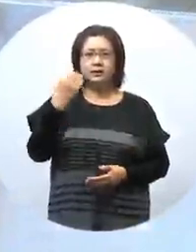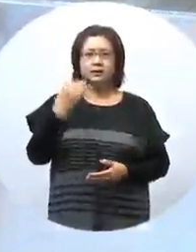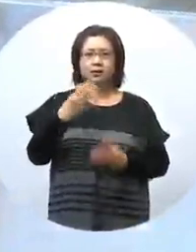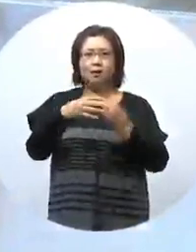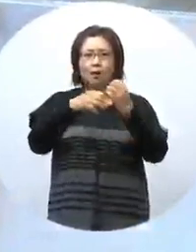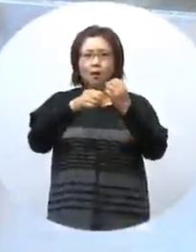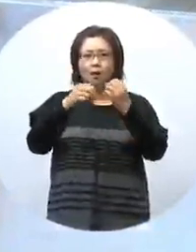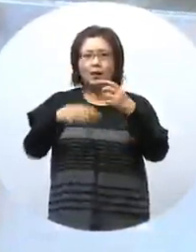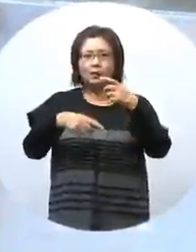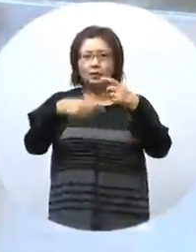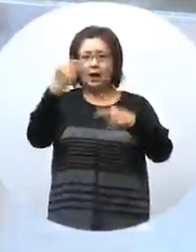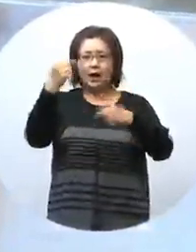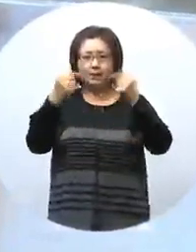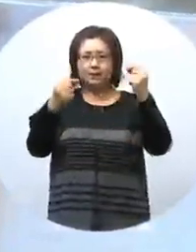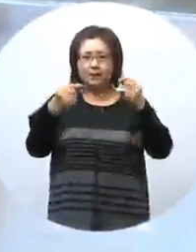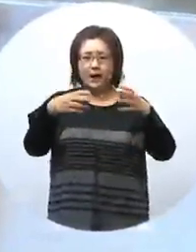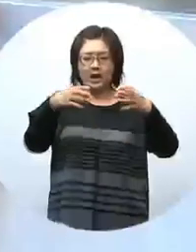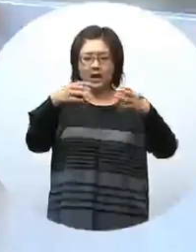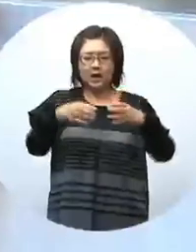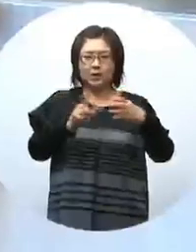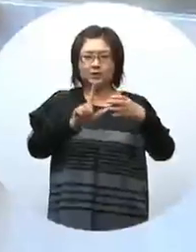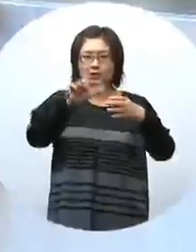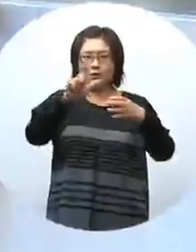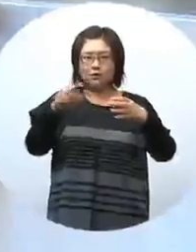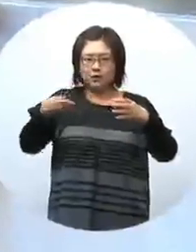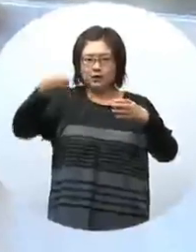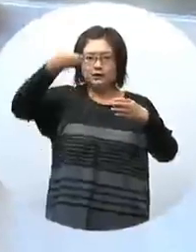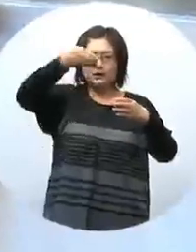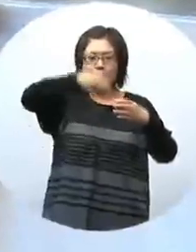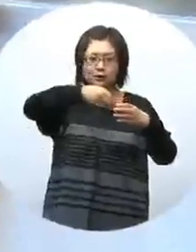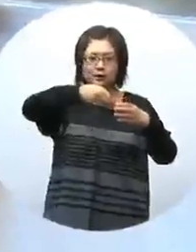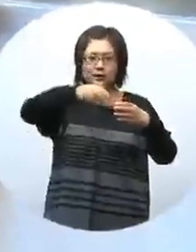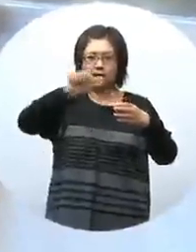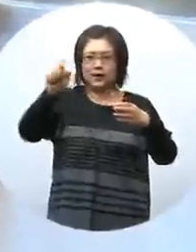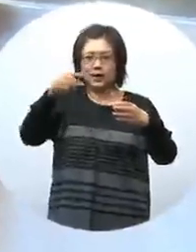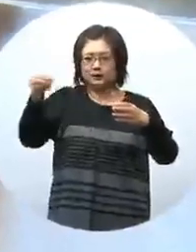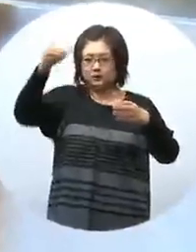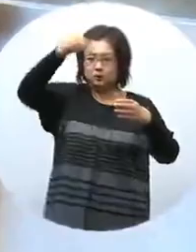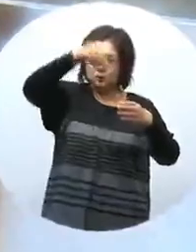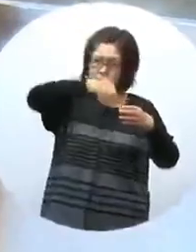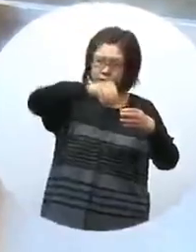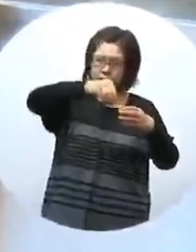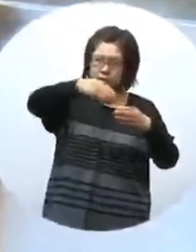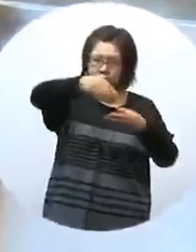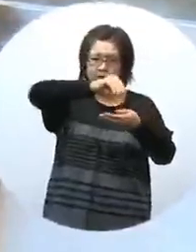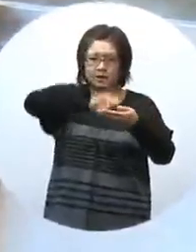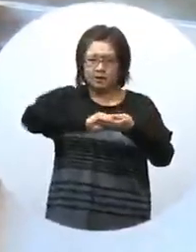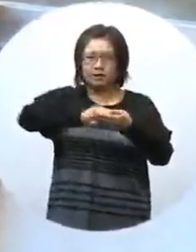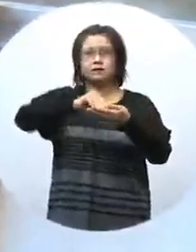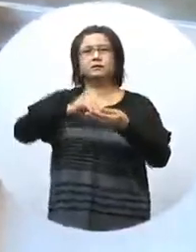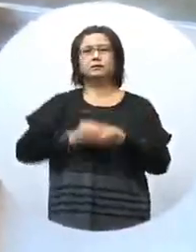子の上に 乗 せてからあんを包んでいきます。 はい、